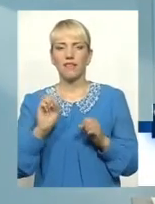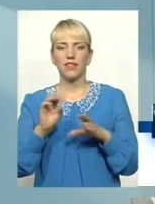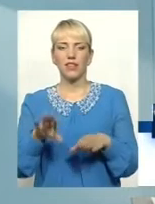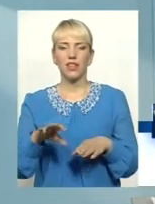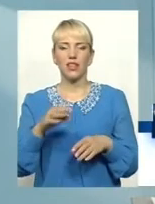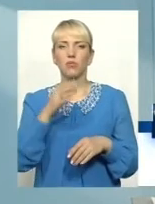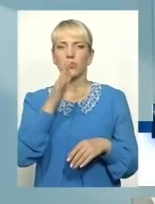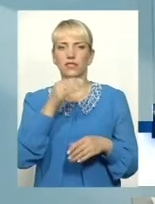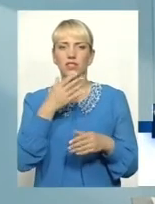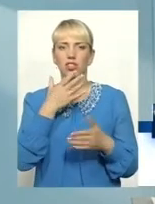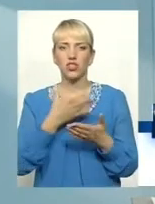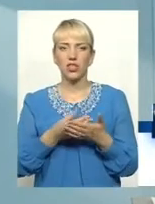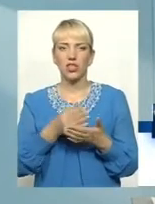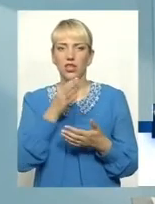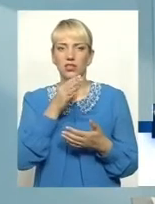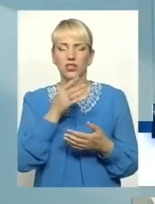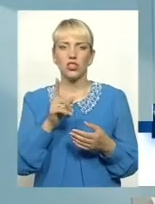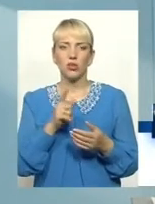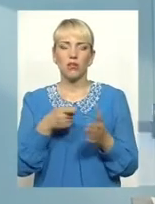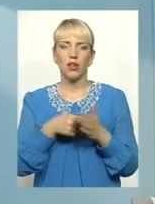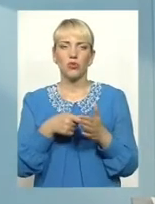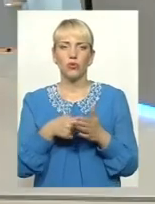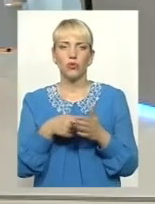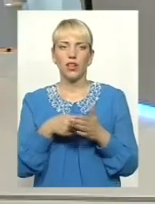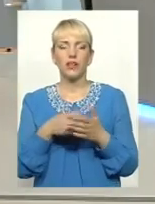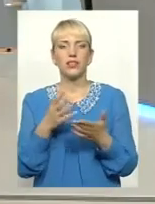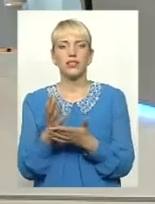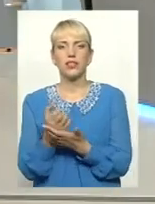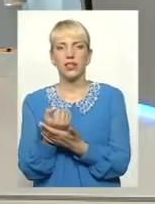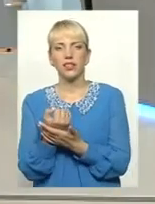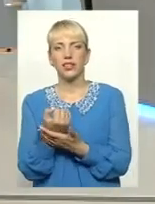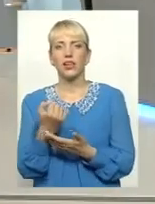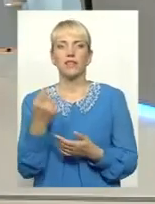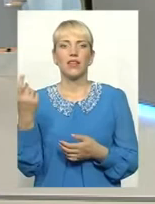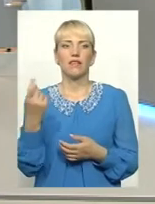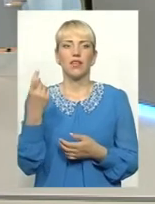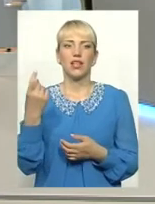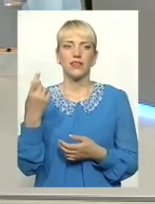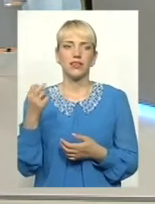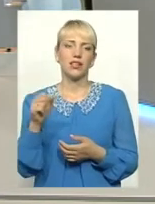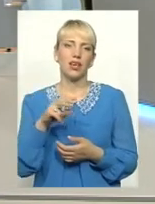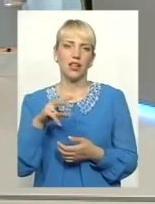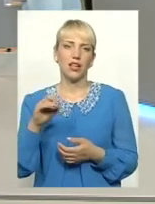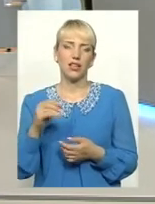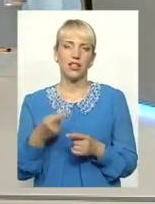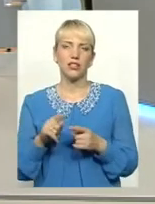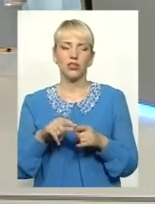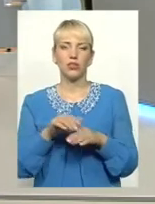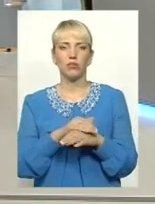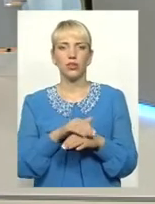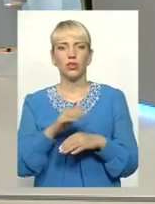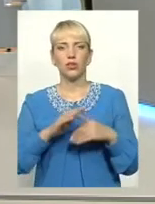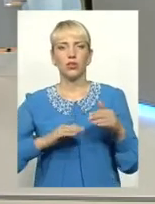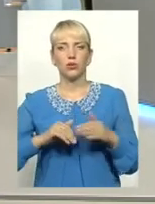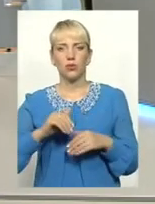нагодувати, вилікувати, знайти хазяїна. Так, знайти власника, або ж ті добрі руки,